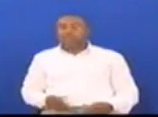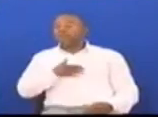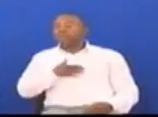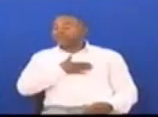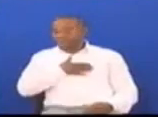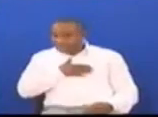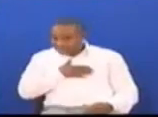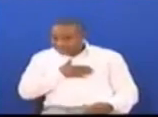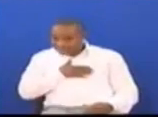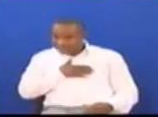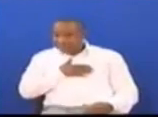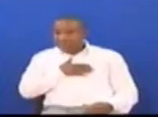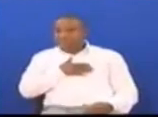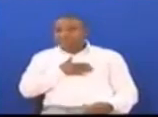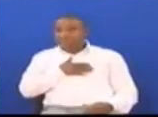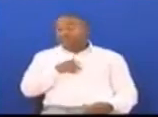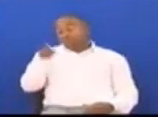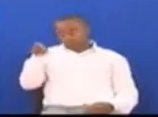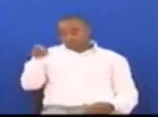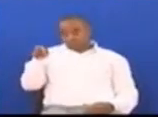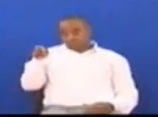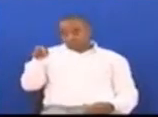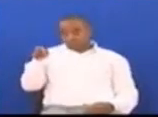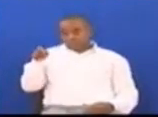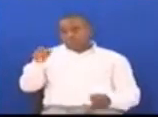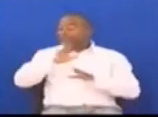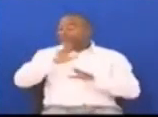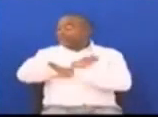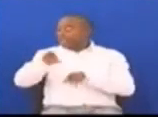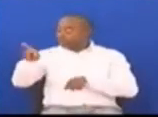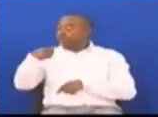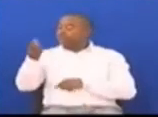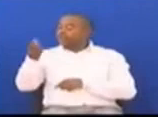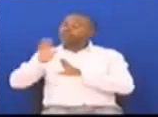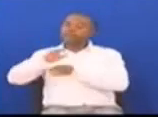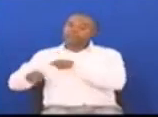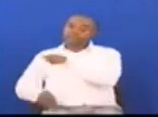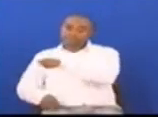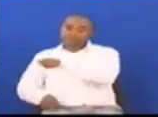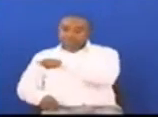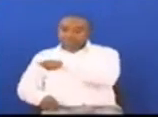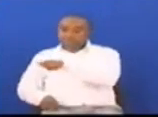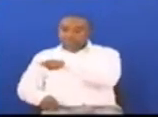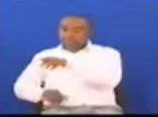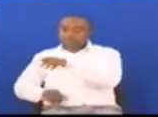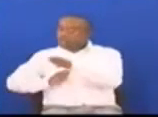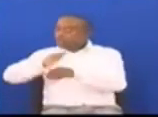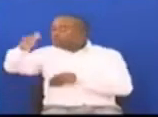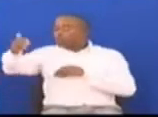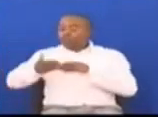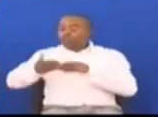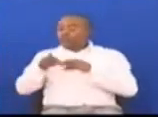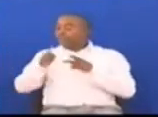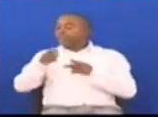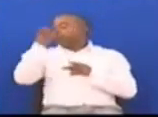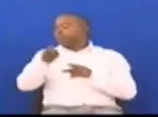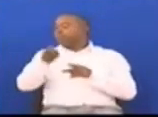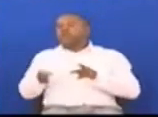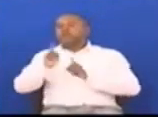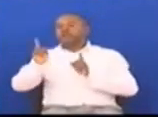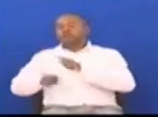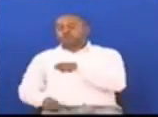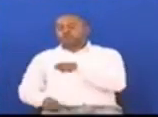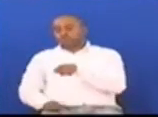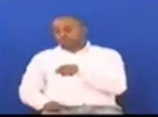Lakini la mwisho mheshimiwa spika, wewe tulishasema kurudia sio vibaya, kurudia